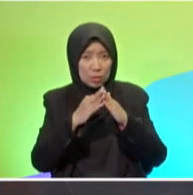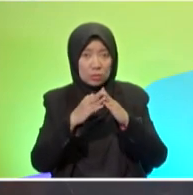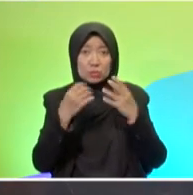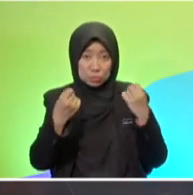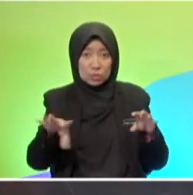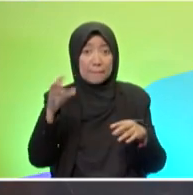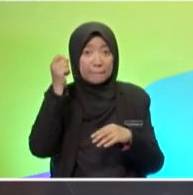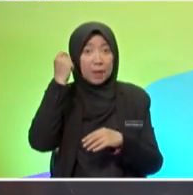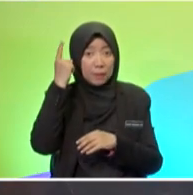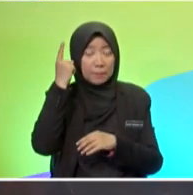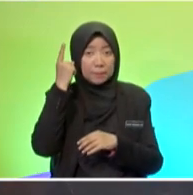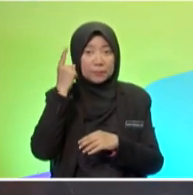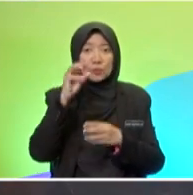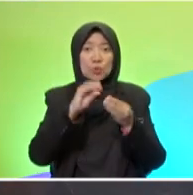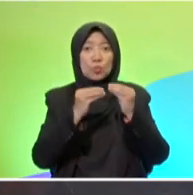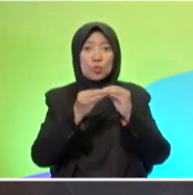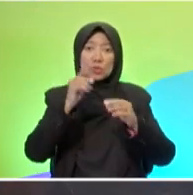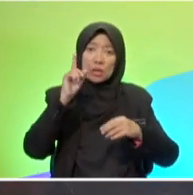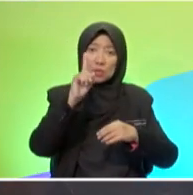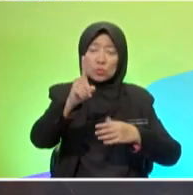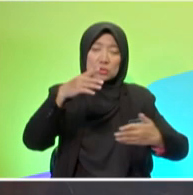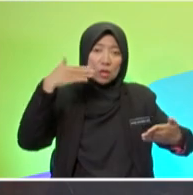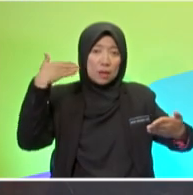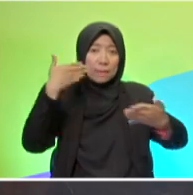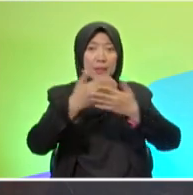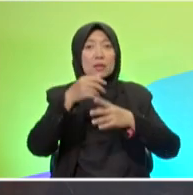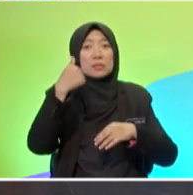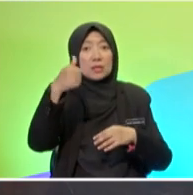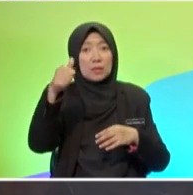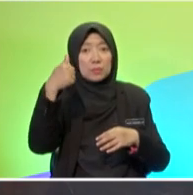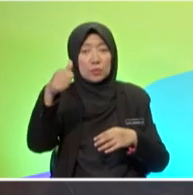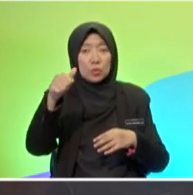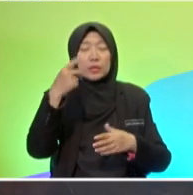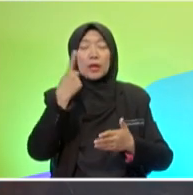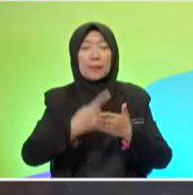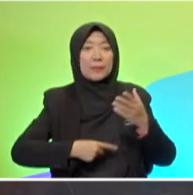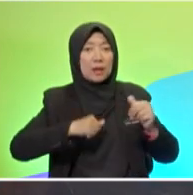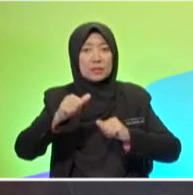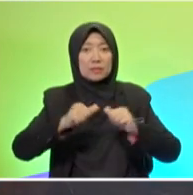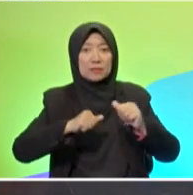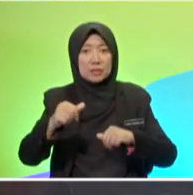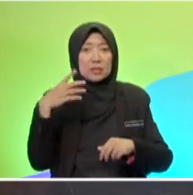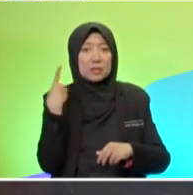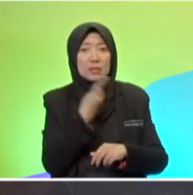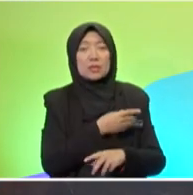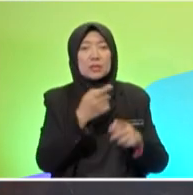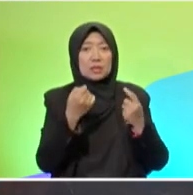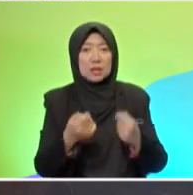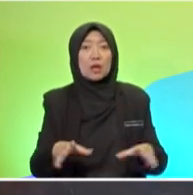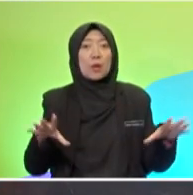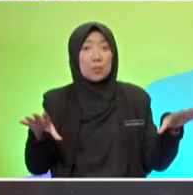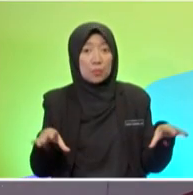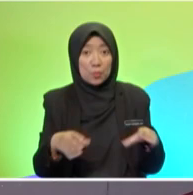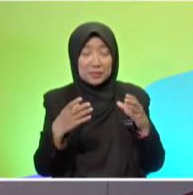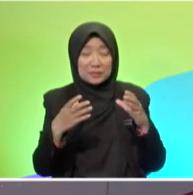tentang nombor satu sampai nombor sepuluh. Kalau cikgu boleh imbas kembali apa aktiviti yang kita dah lakukan cikgu dalam segmen tentang akuarium nombor ni cikgu.